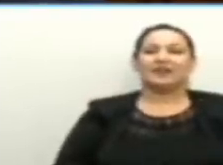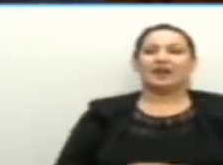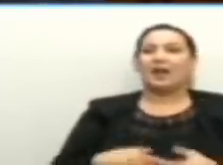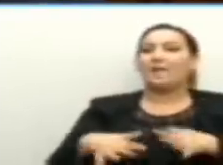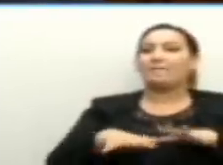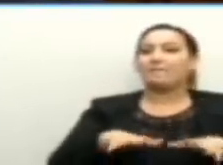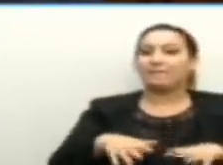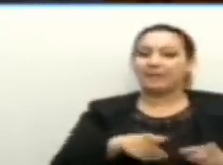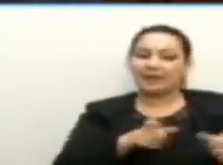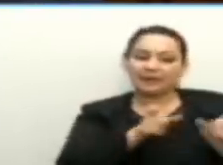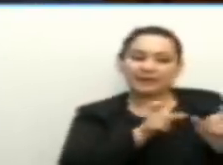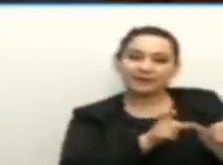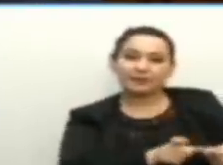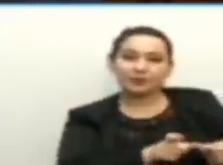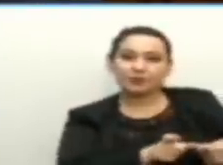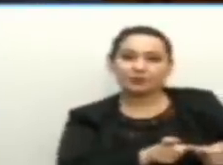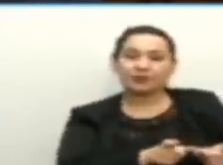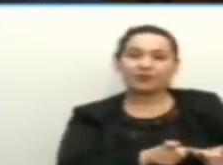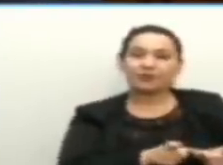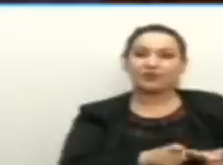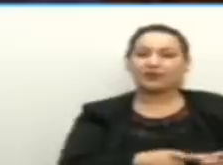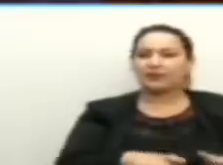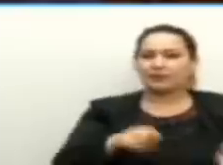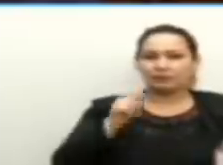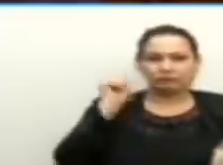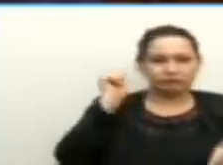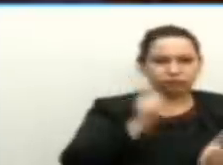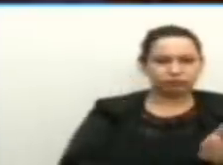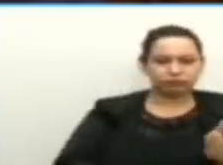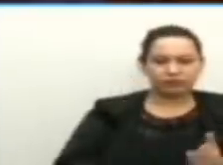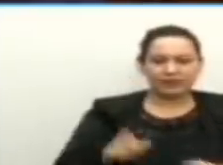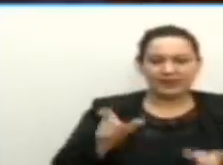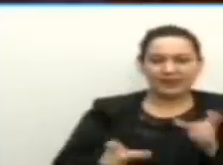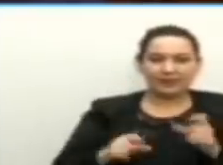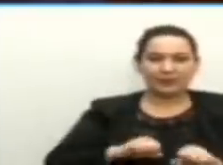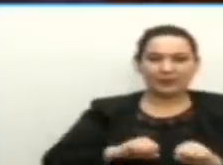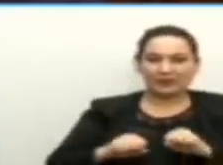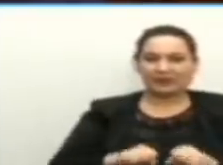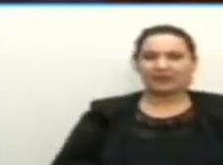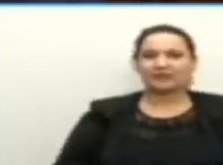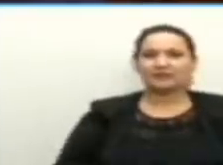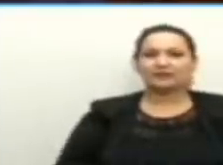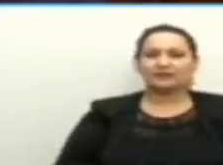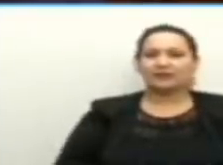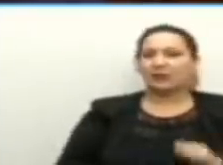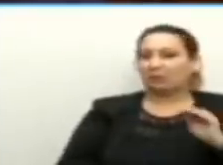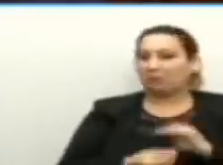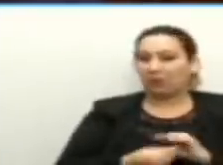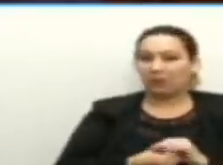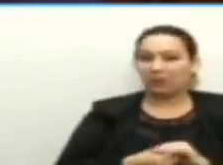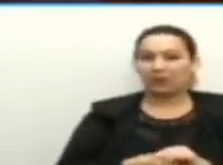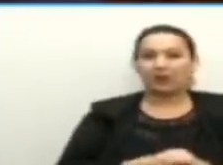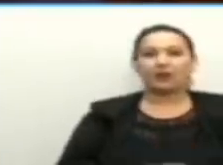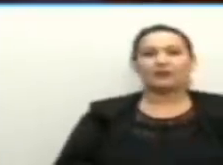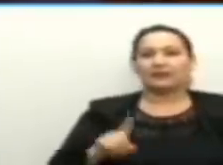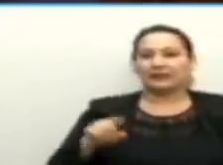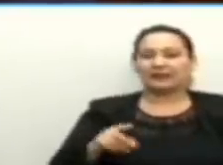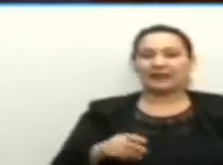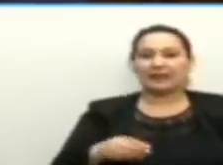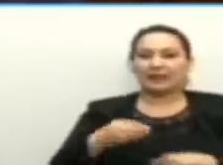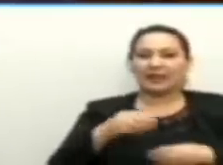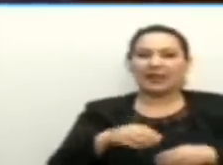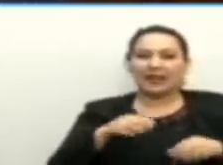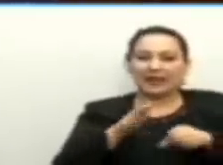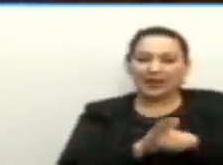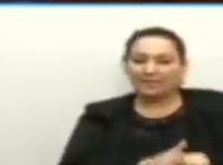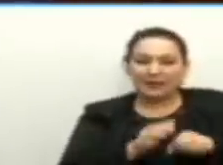وآليات الرقابة وتشديد الإجراءات الردعية ضد المخالفين ومحاربة الممارسات الاحتكارية